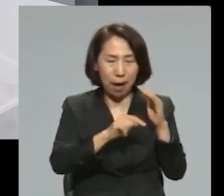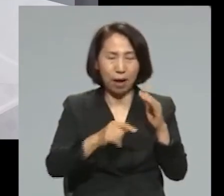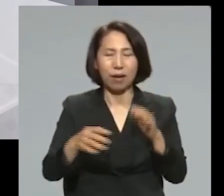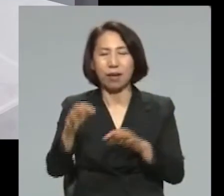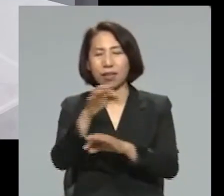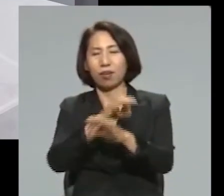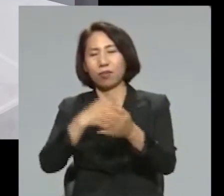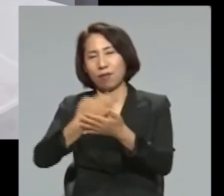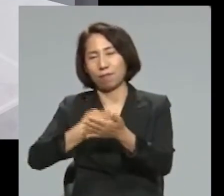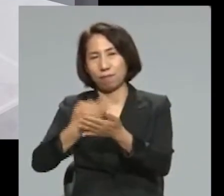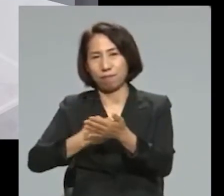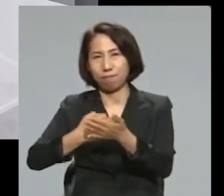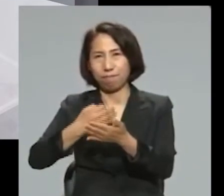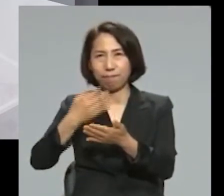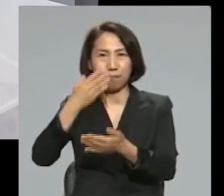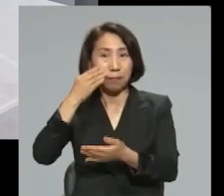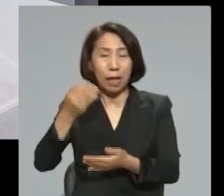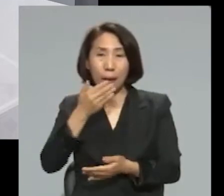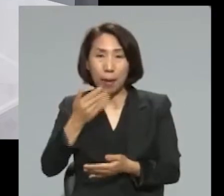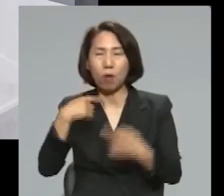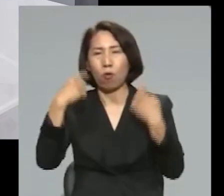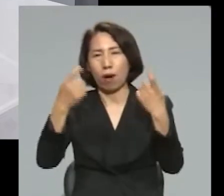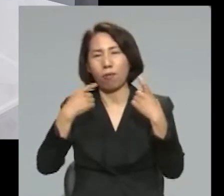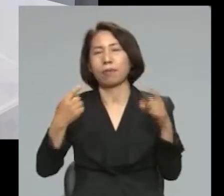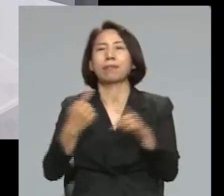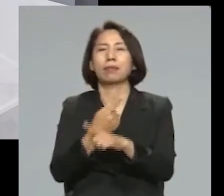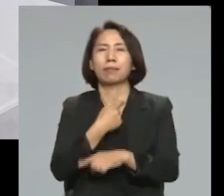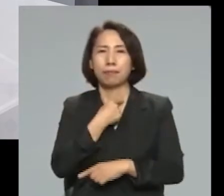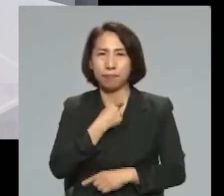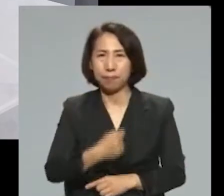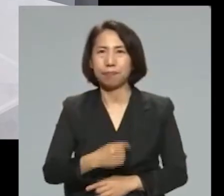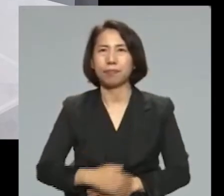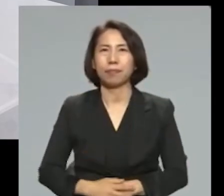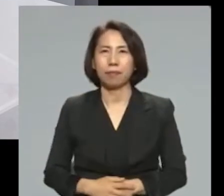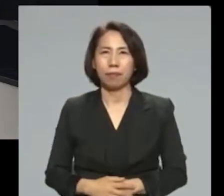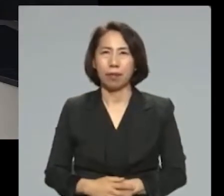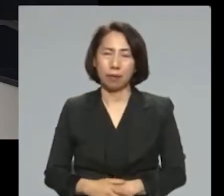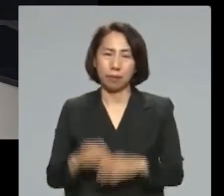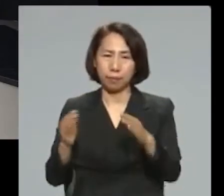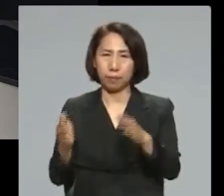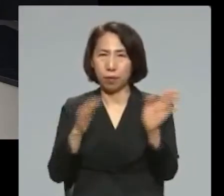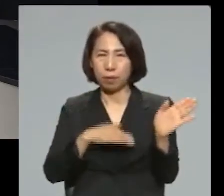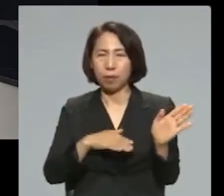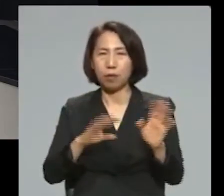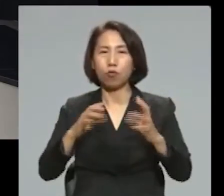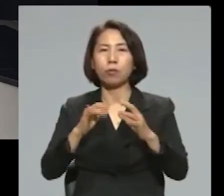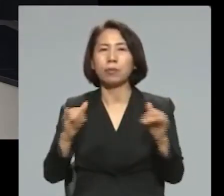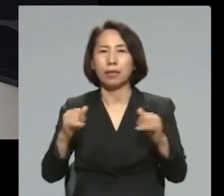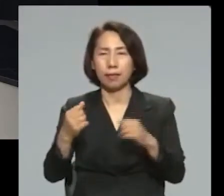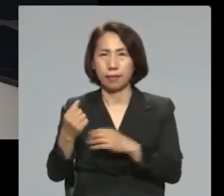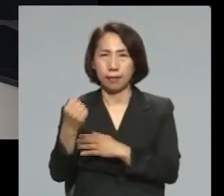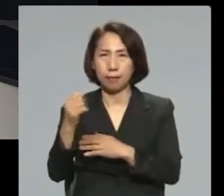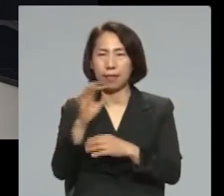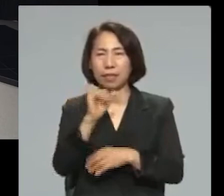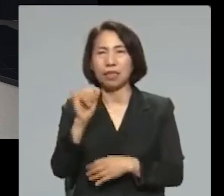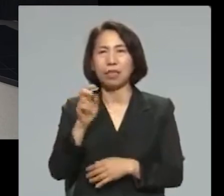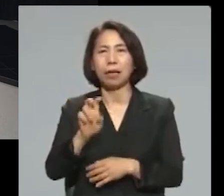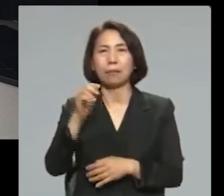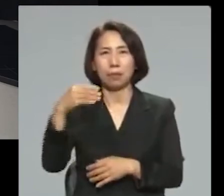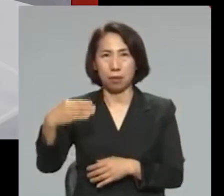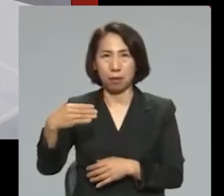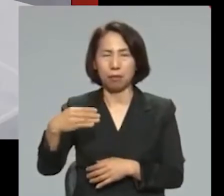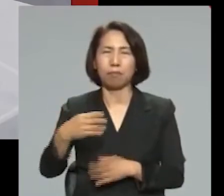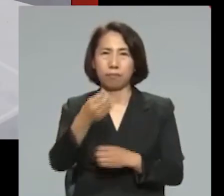관광정책으로 바꿔 나가겠습니다. 네, 이번엔 국민의힘 이남철 후보 말씀해 주십시오. 예,